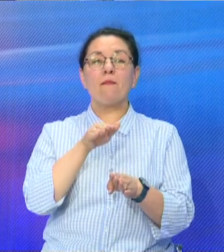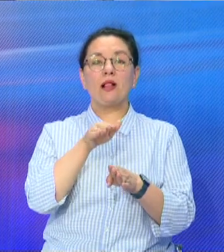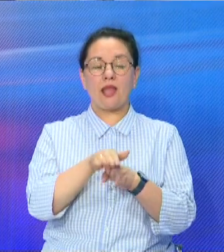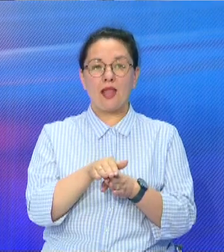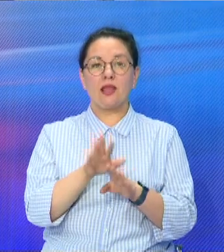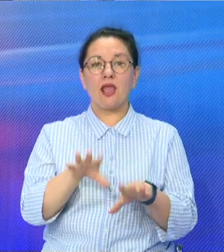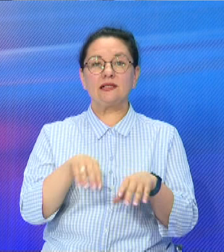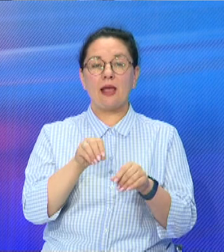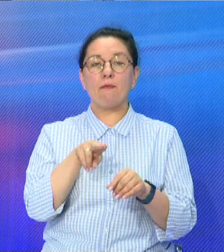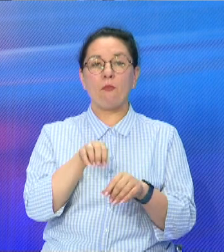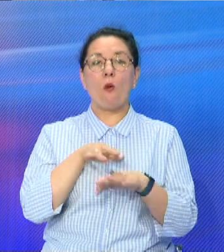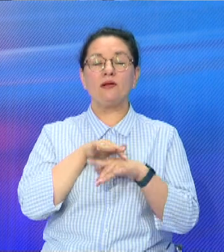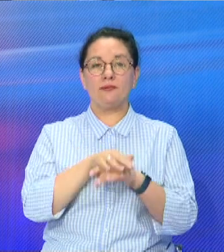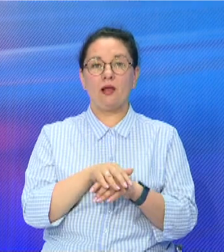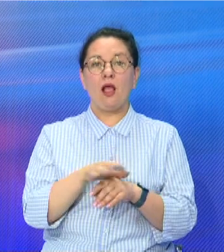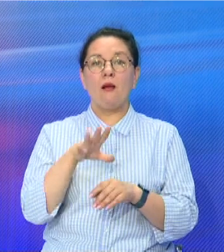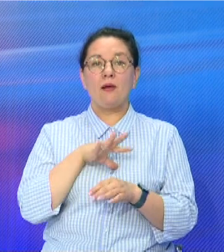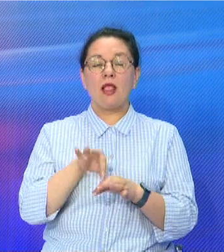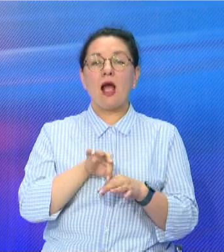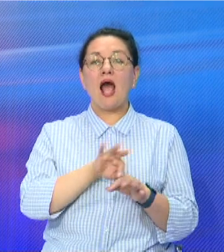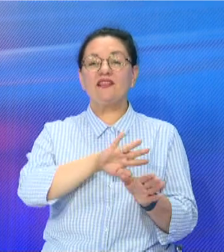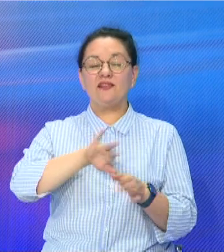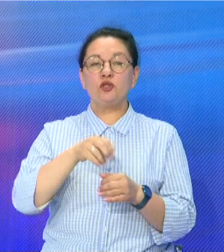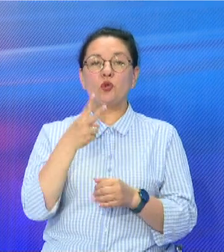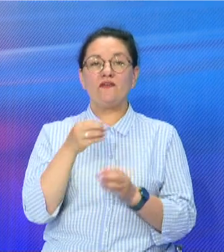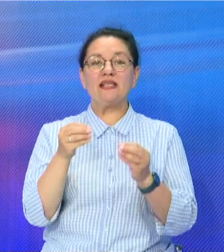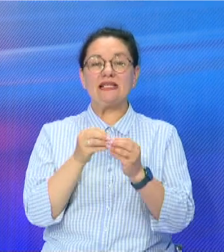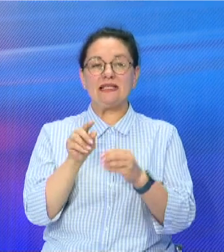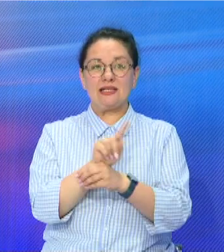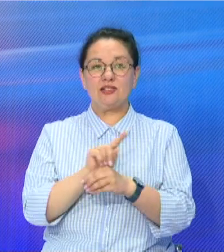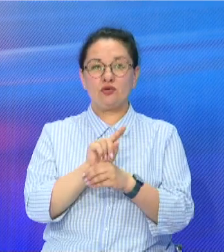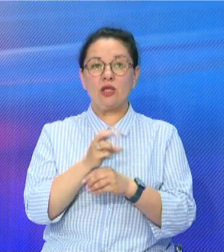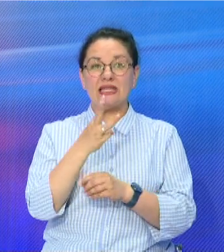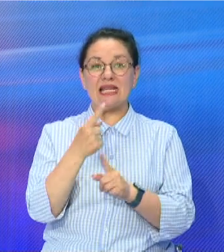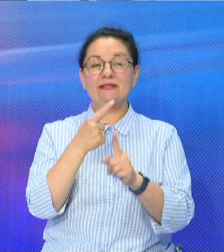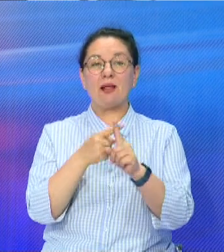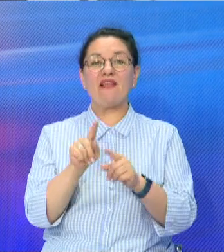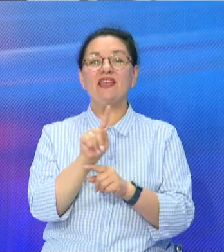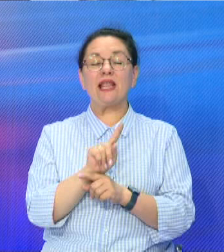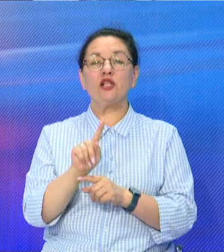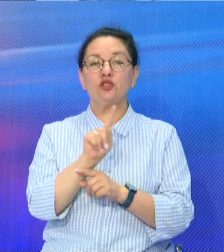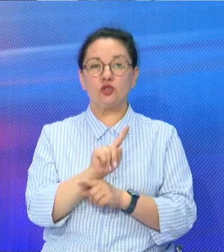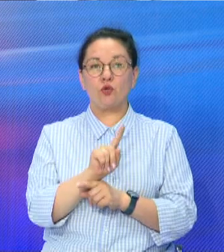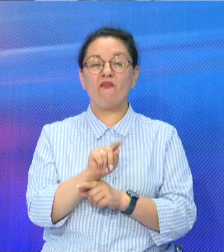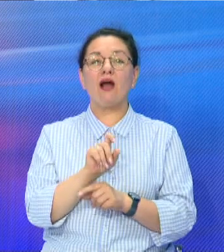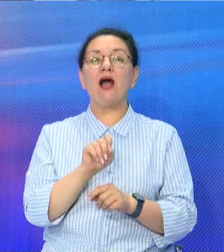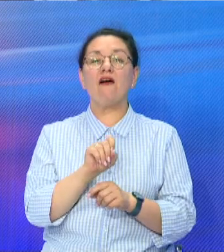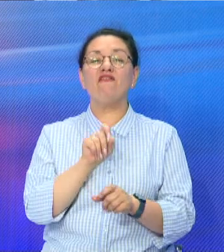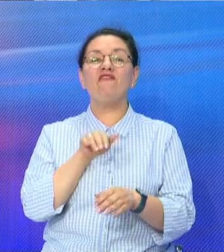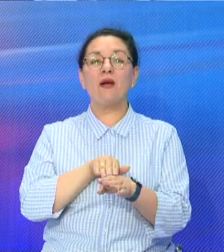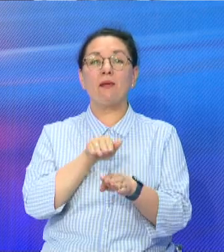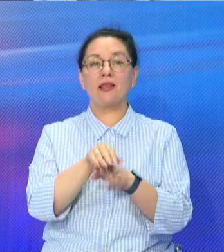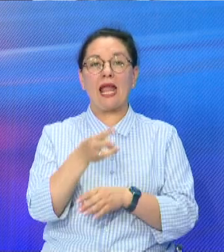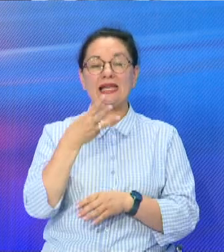отведен a210 хвилин а противу trucks половых один абитуриенты в конволле 30 заданию 2 на